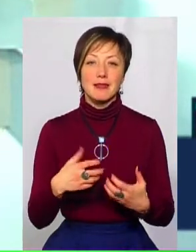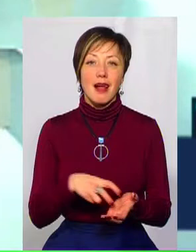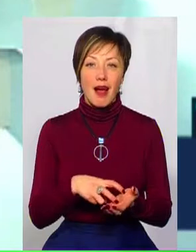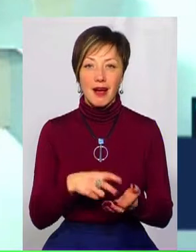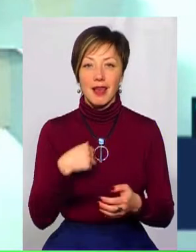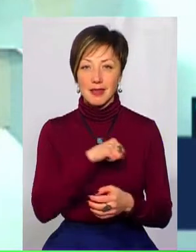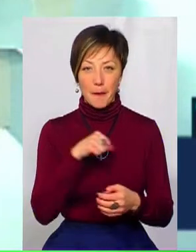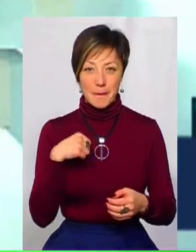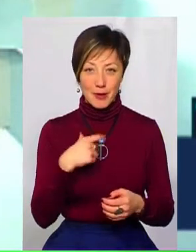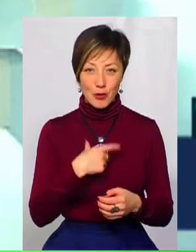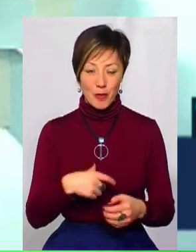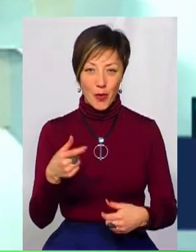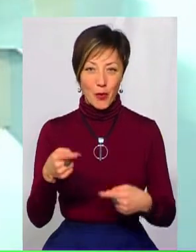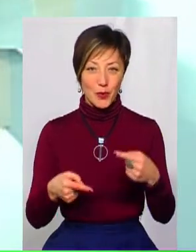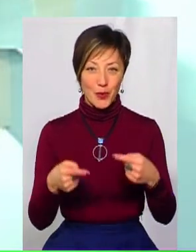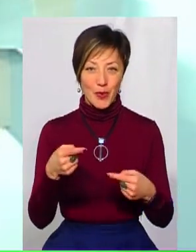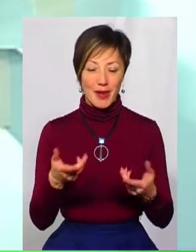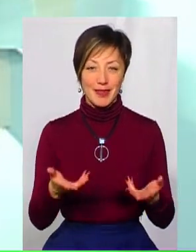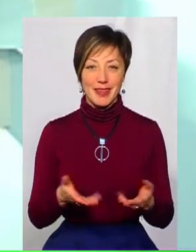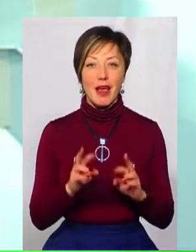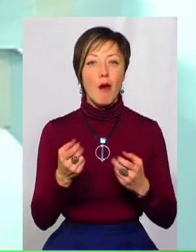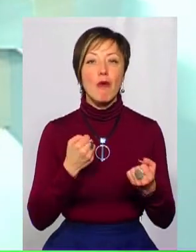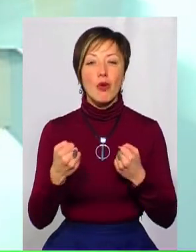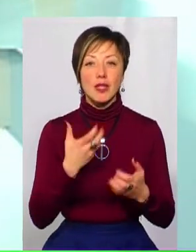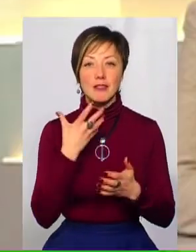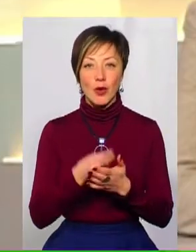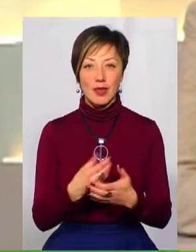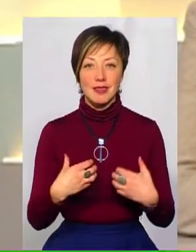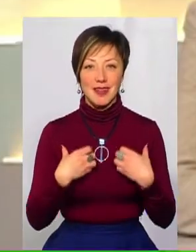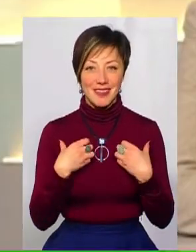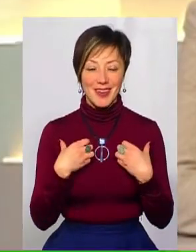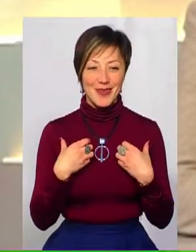Сама собі. Як ви будете боротися з своїм страхом? Ножницями і скотчем?